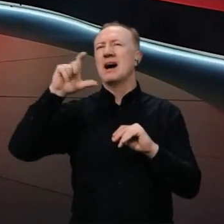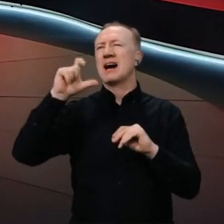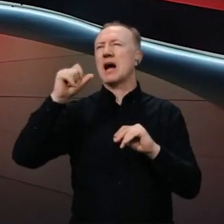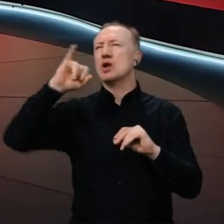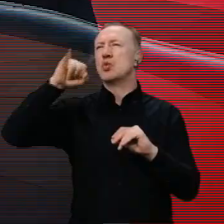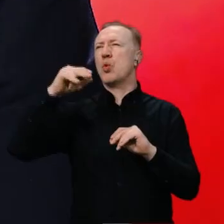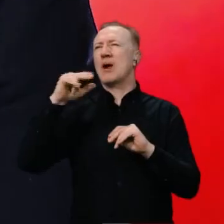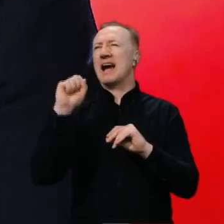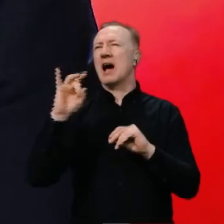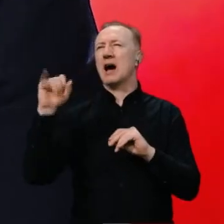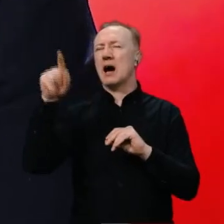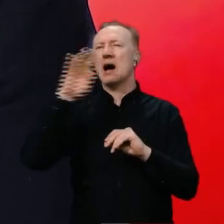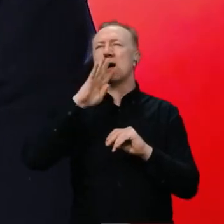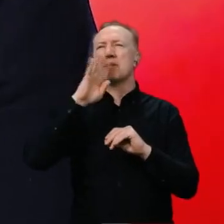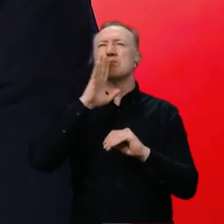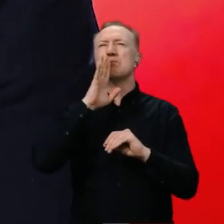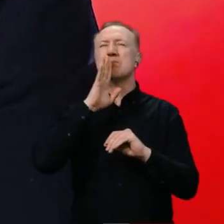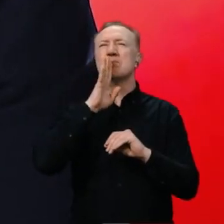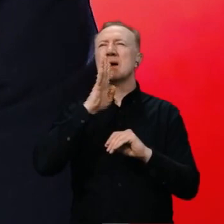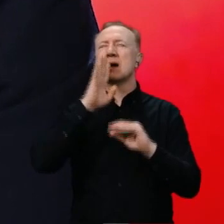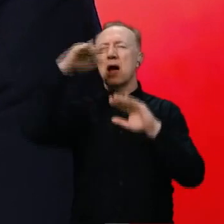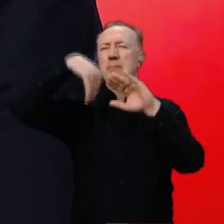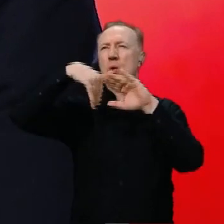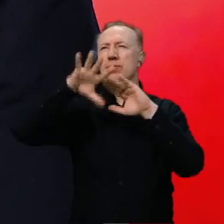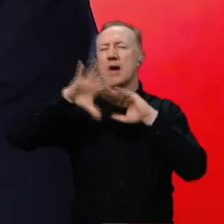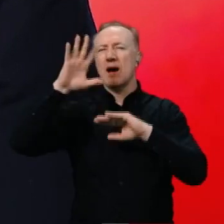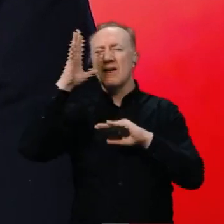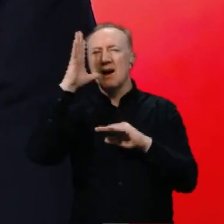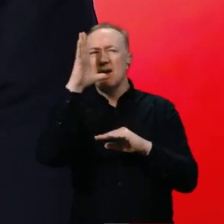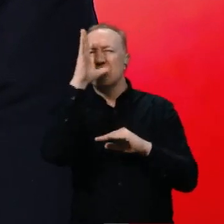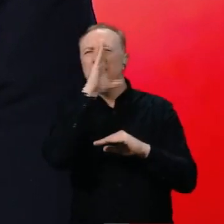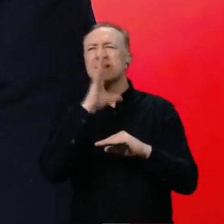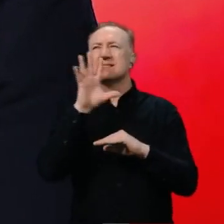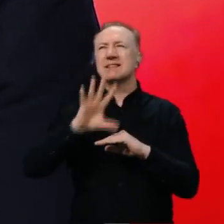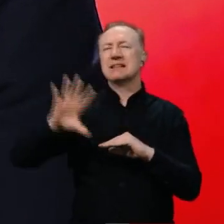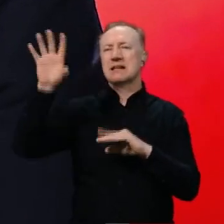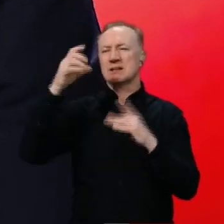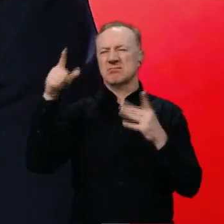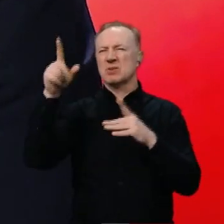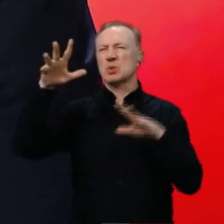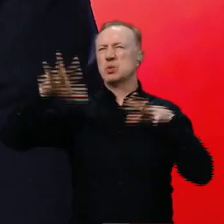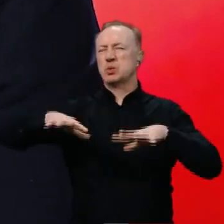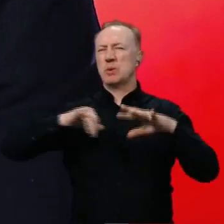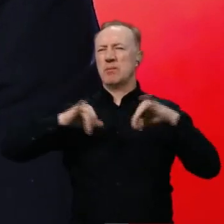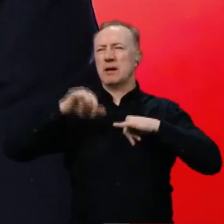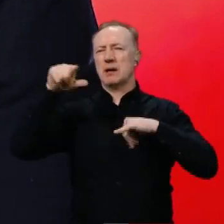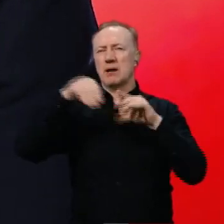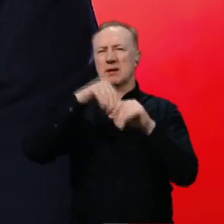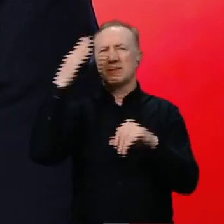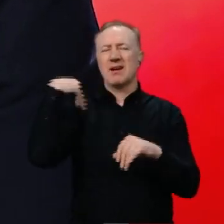Ameryce Południowej, który doprowadził do zatrudnienia przez Palmeiras Abela Ferreiry,